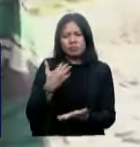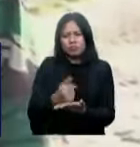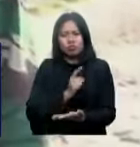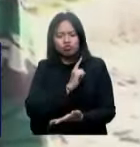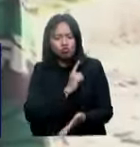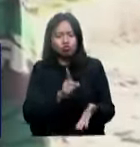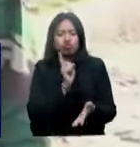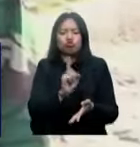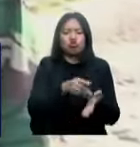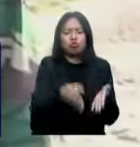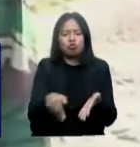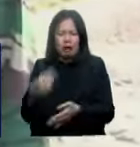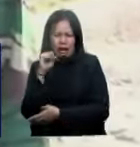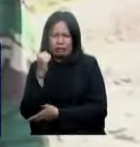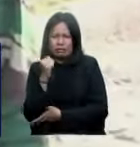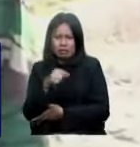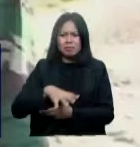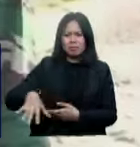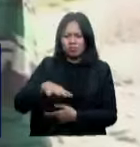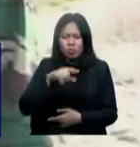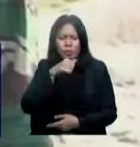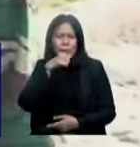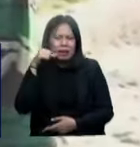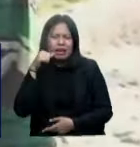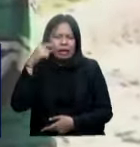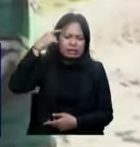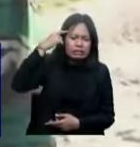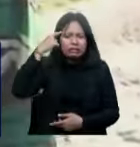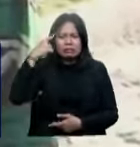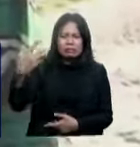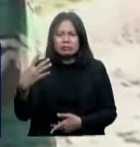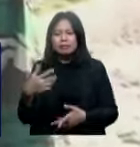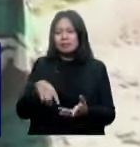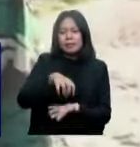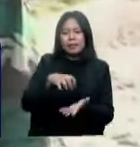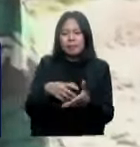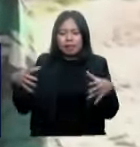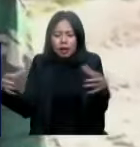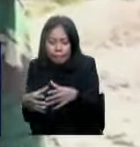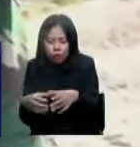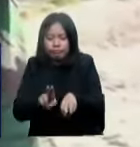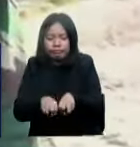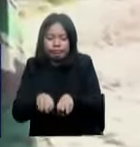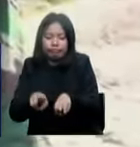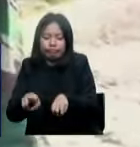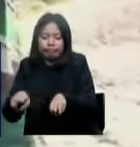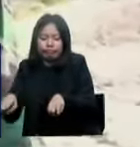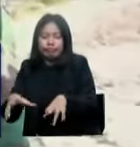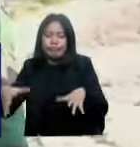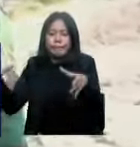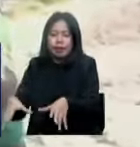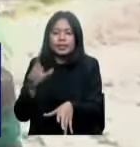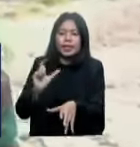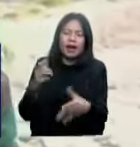zona merah kita penguburan di lakung zona merah sehingga dengan darurat ini kita laksanakan seadanya